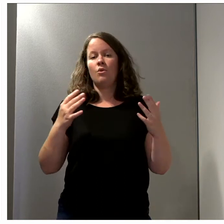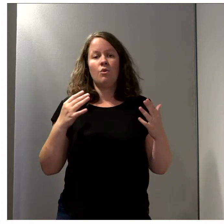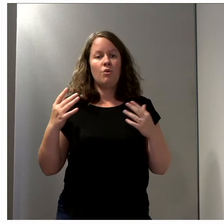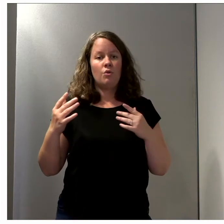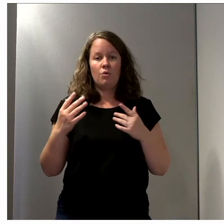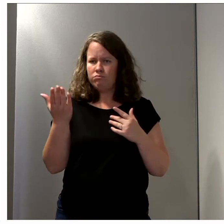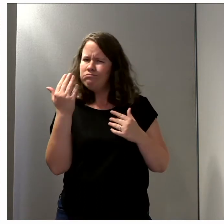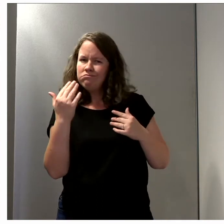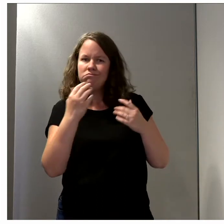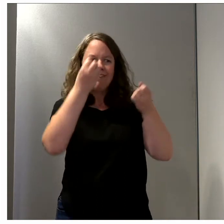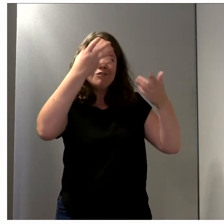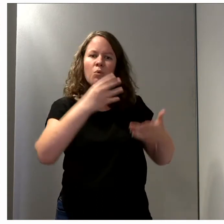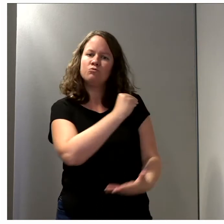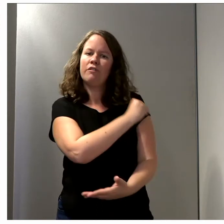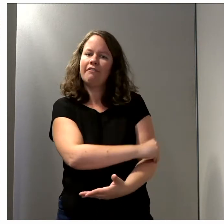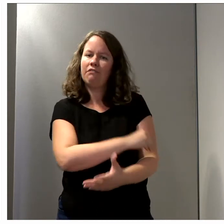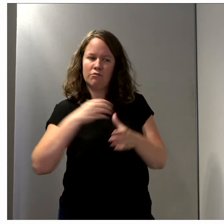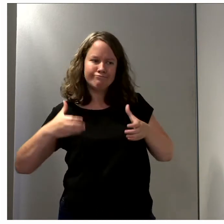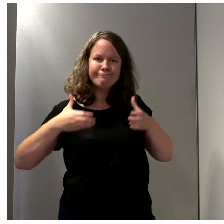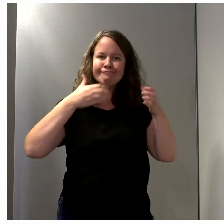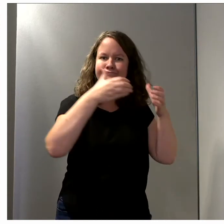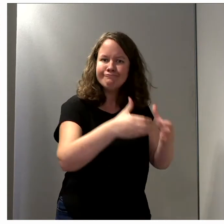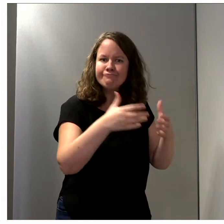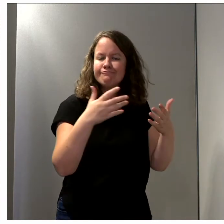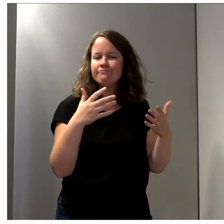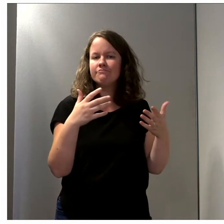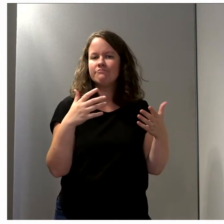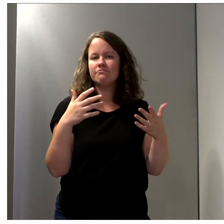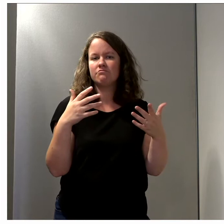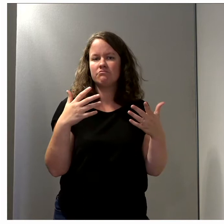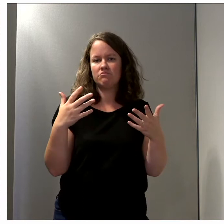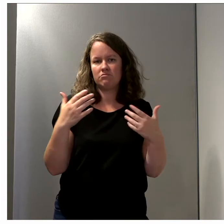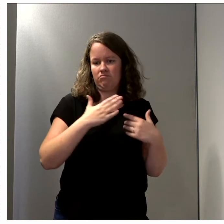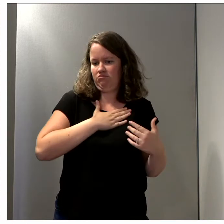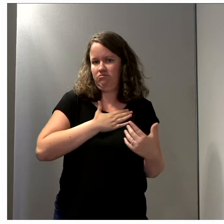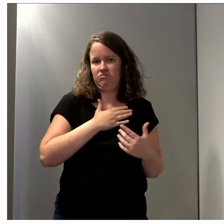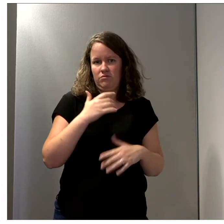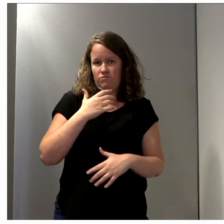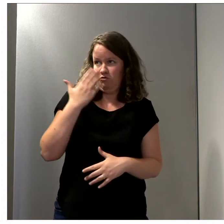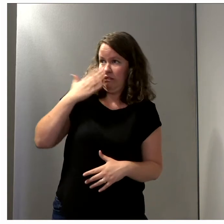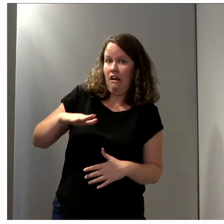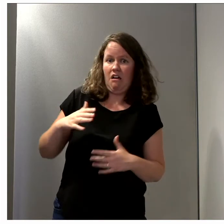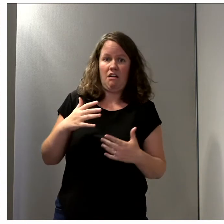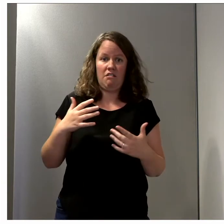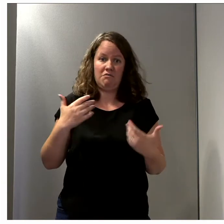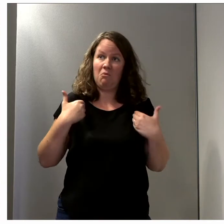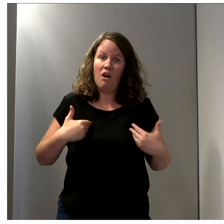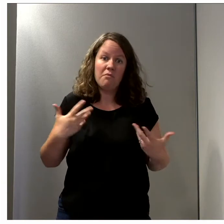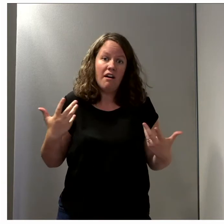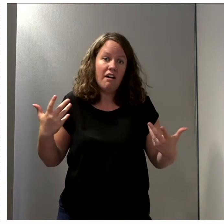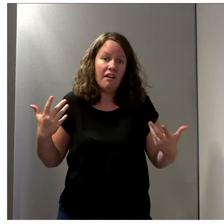sur certains événements, de leur partager de tout ce que je suis bon, tout